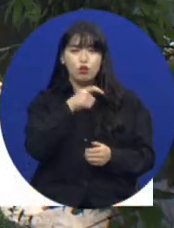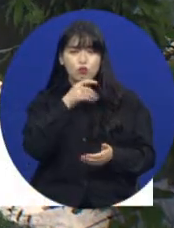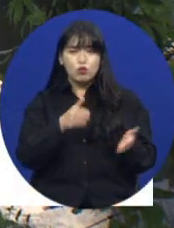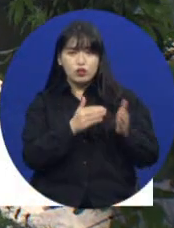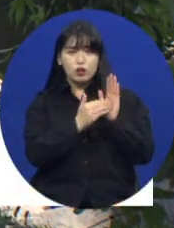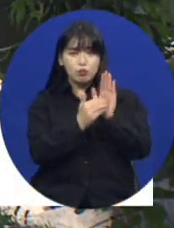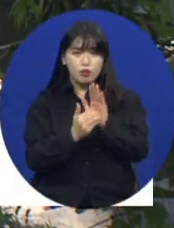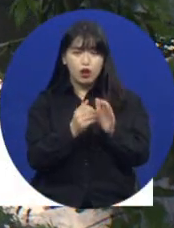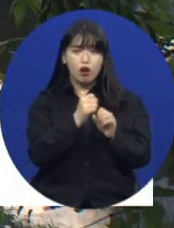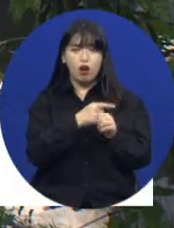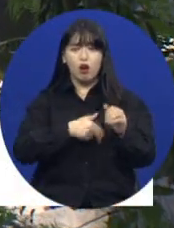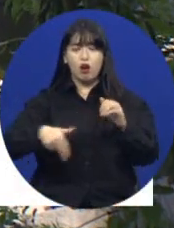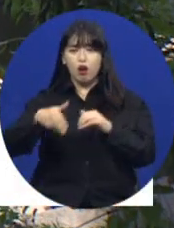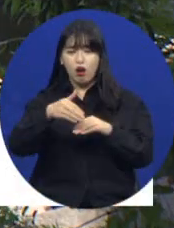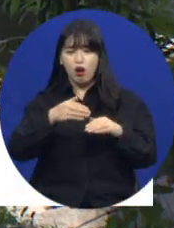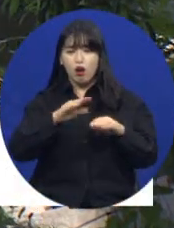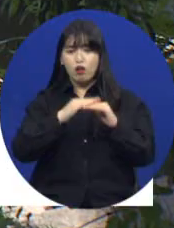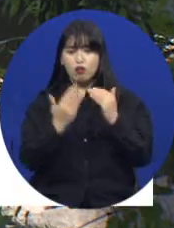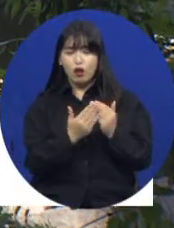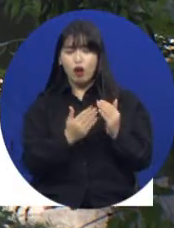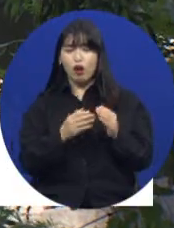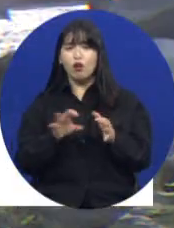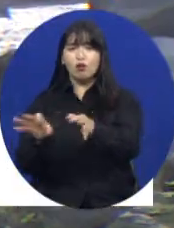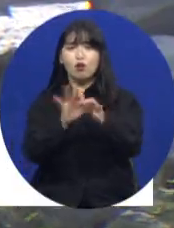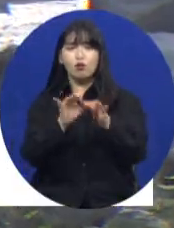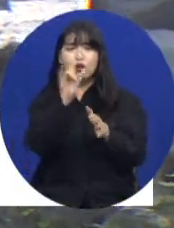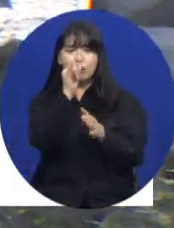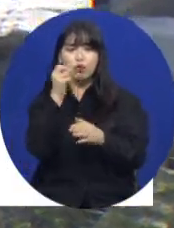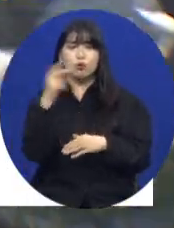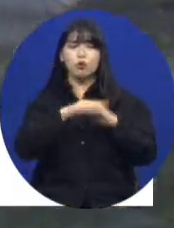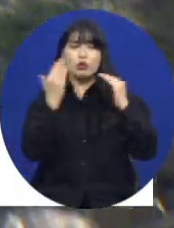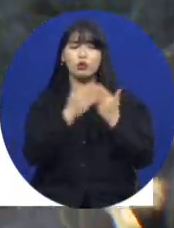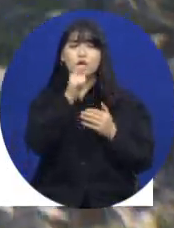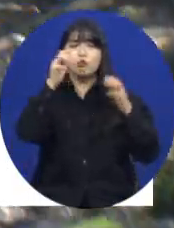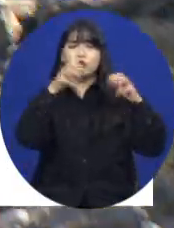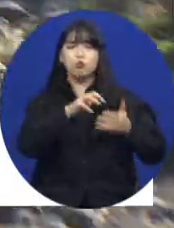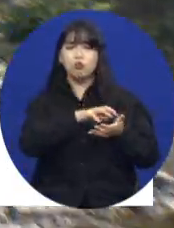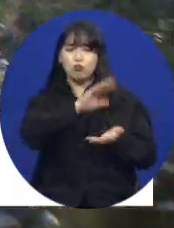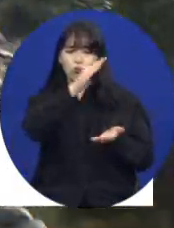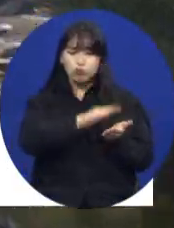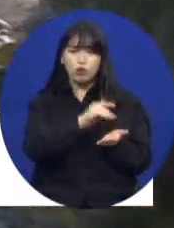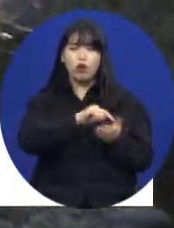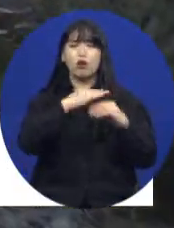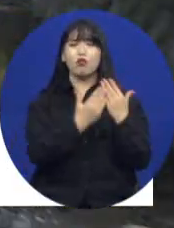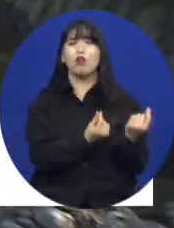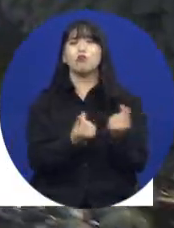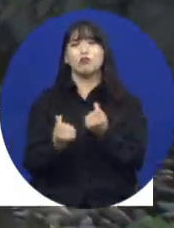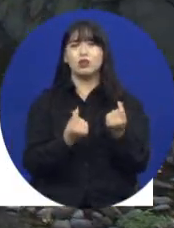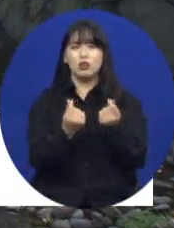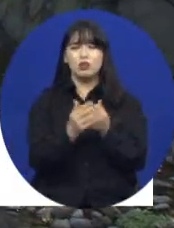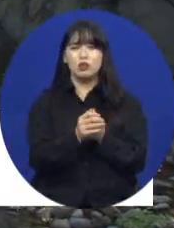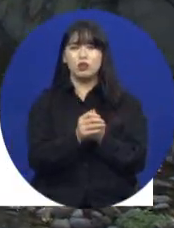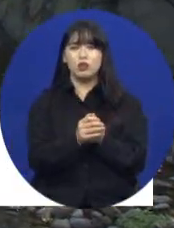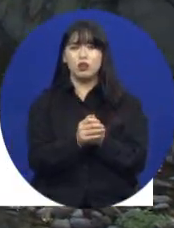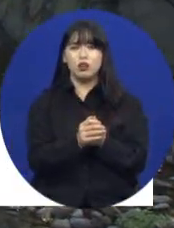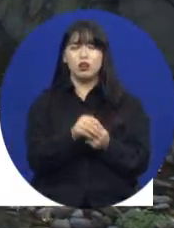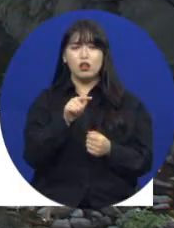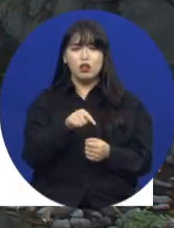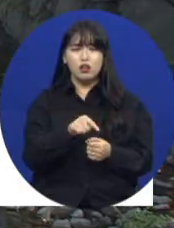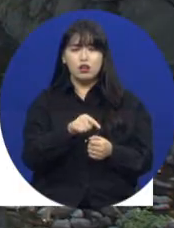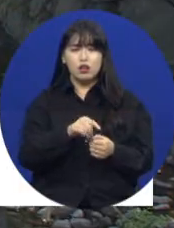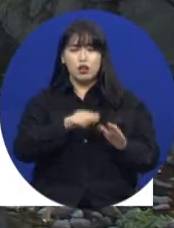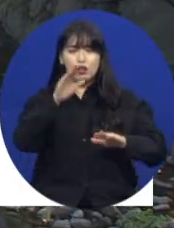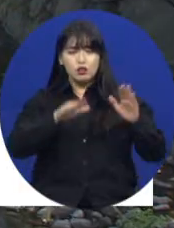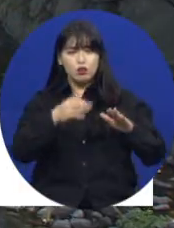애도 돌아서 월대천으로 다 가는 거고, 전체적인 수량은 이제 뭐 똑같은 거죠. 이제 1, 2년